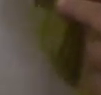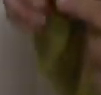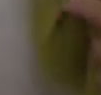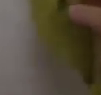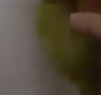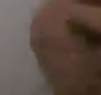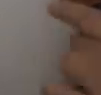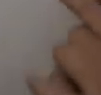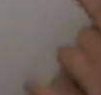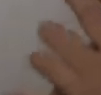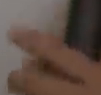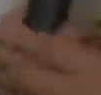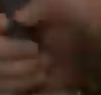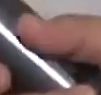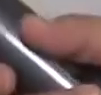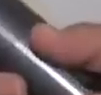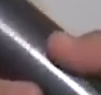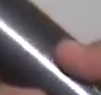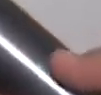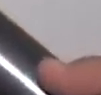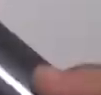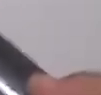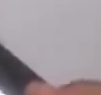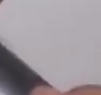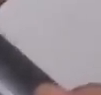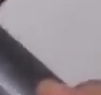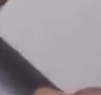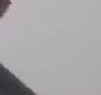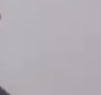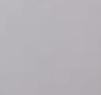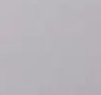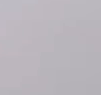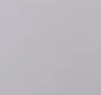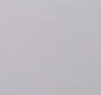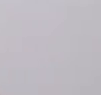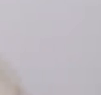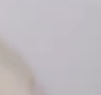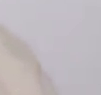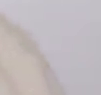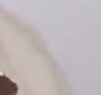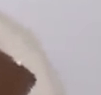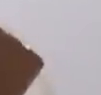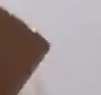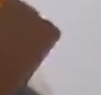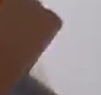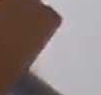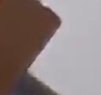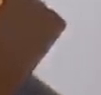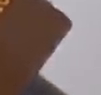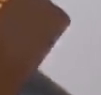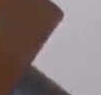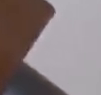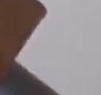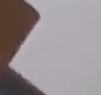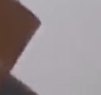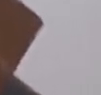po ba yung bumabagabag sa inyo ngayon? Di ako mapakali kasi di ko na ako yung anak ko.